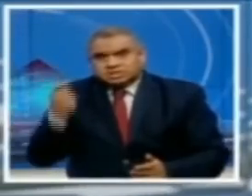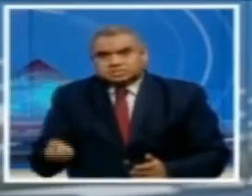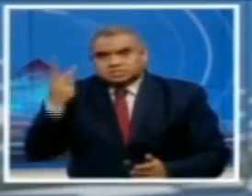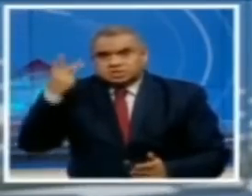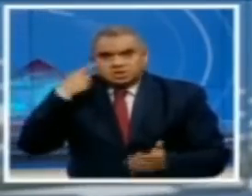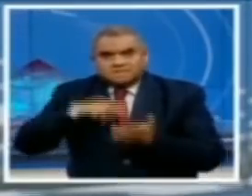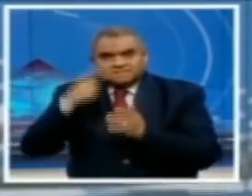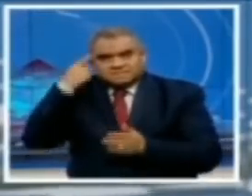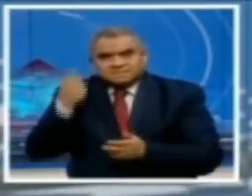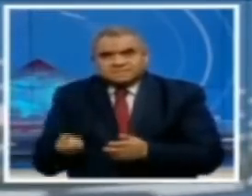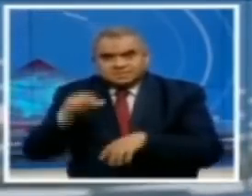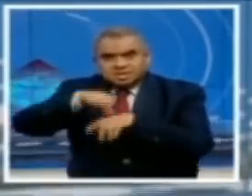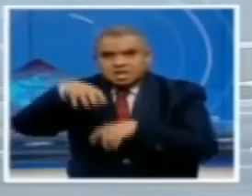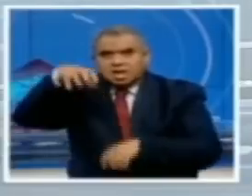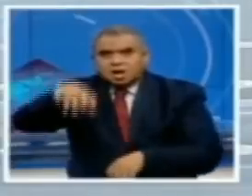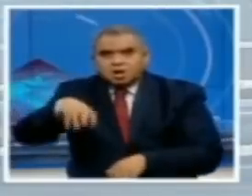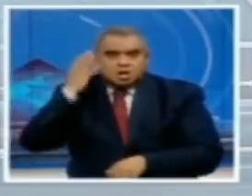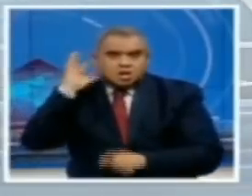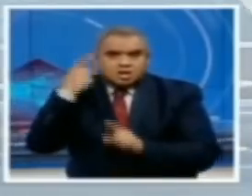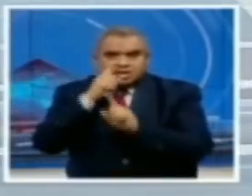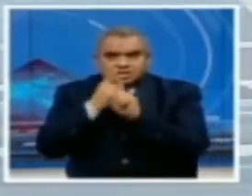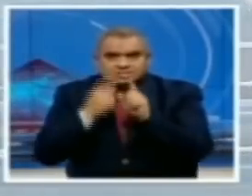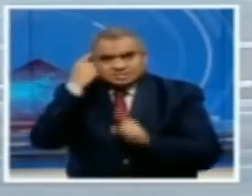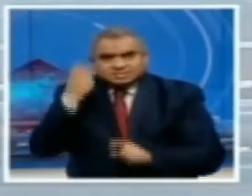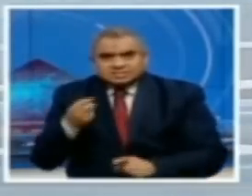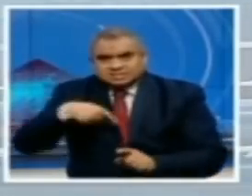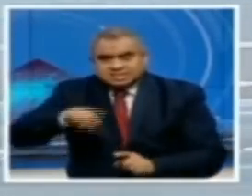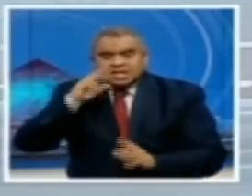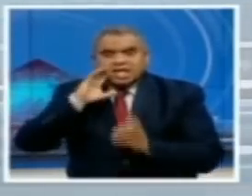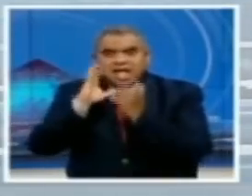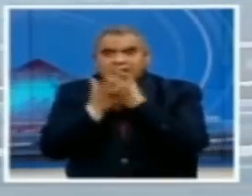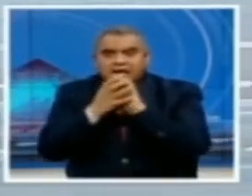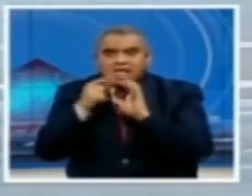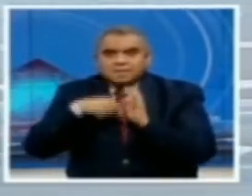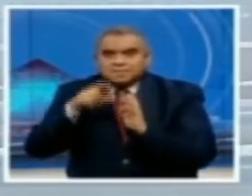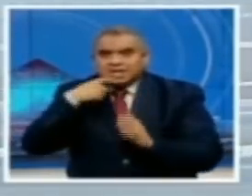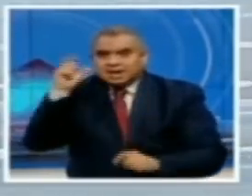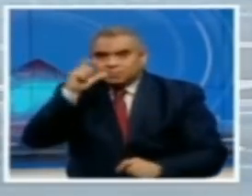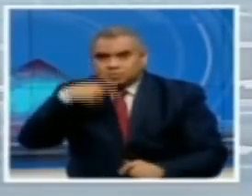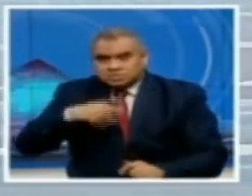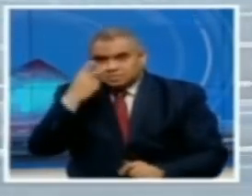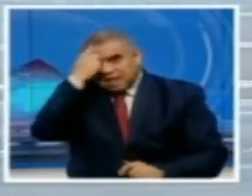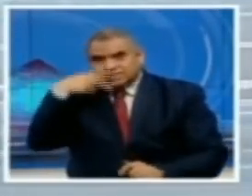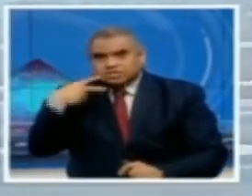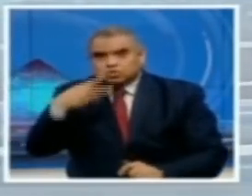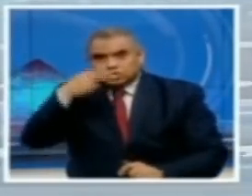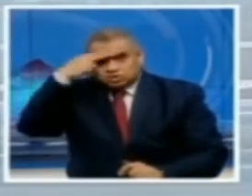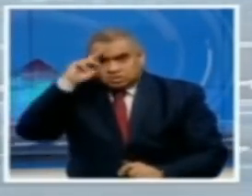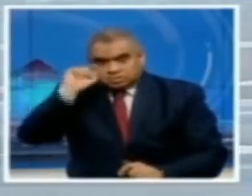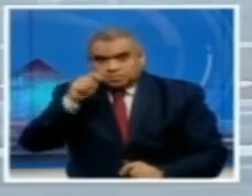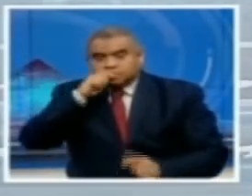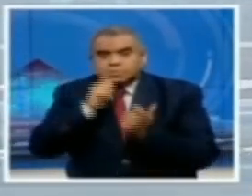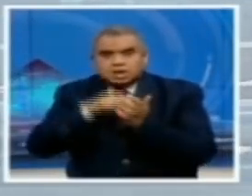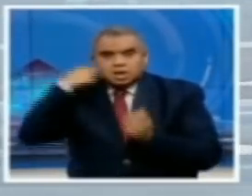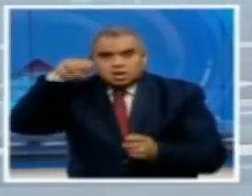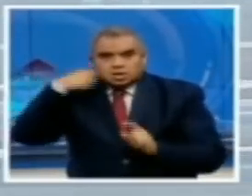حول فعاليات اختيار القاهرة عاصمة للثقافة في العالم الإسلامي لعام 2022. وأكد رئيس الوزراء